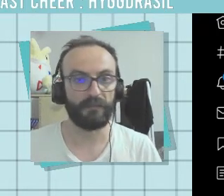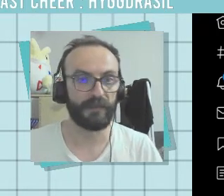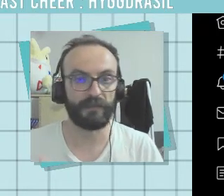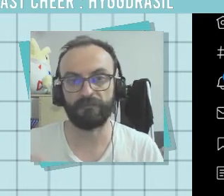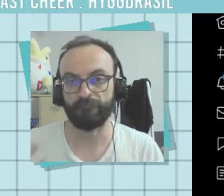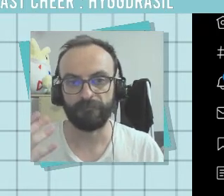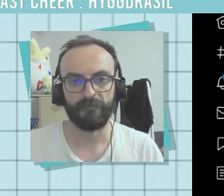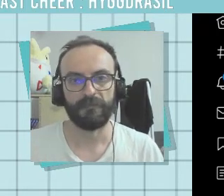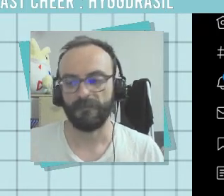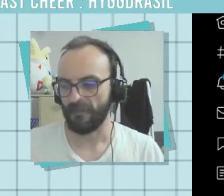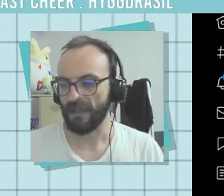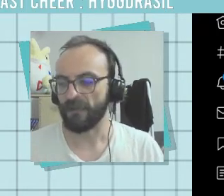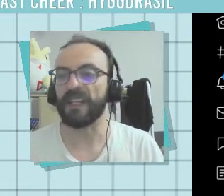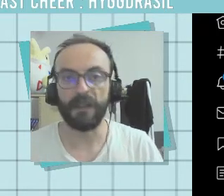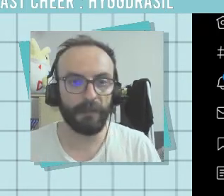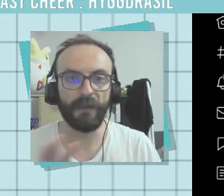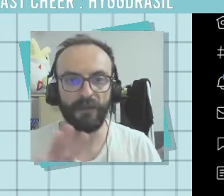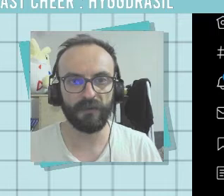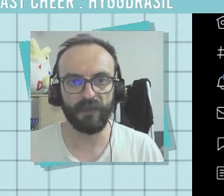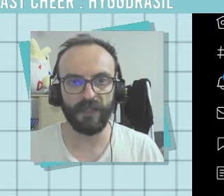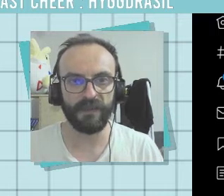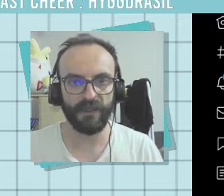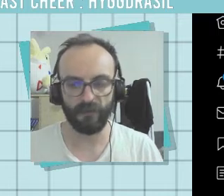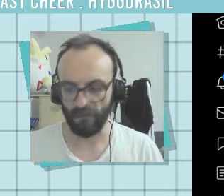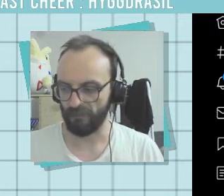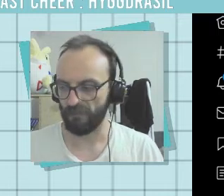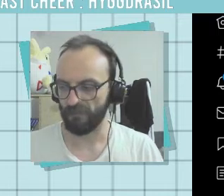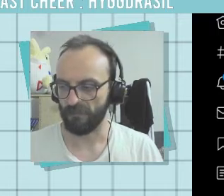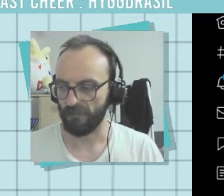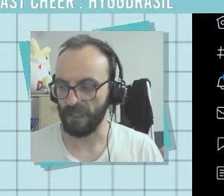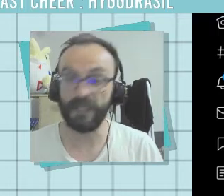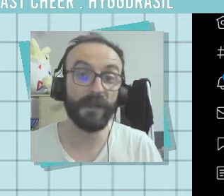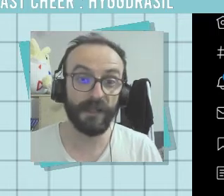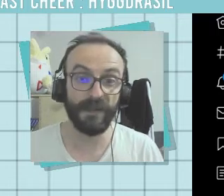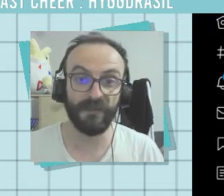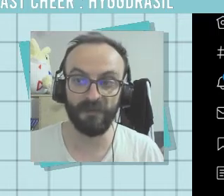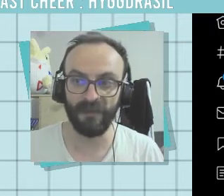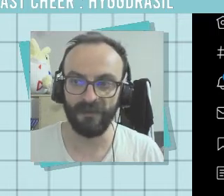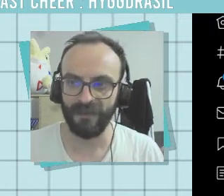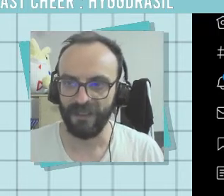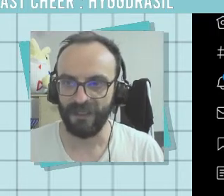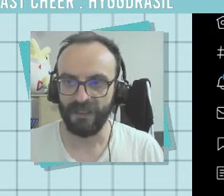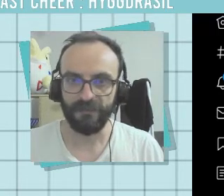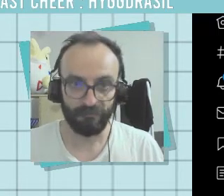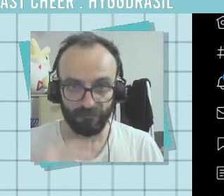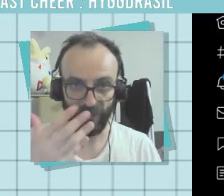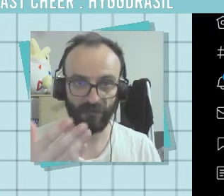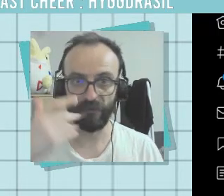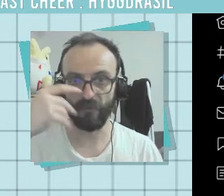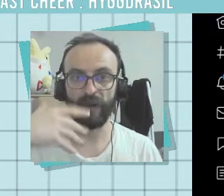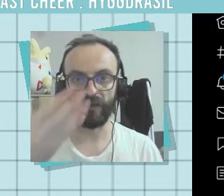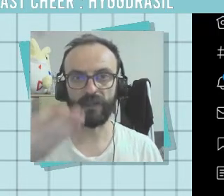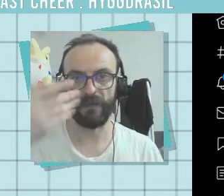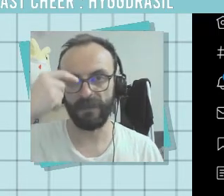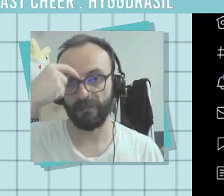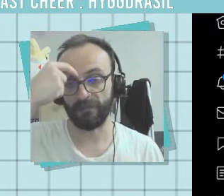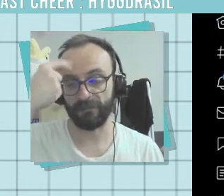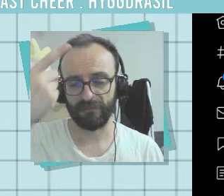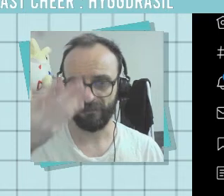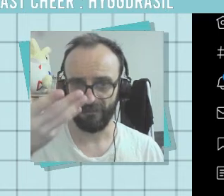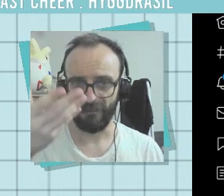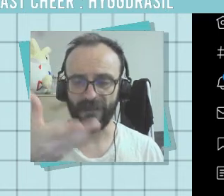voilà. Ce sera jamais parfait en tout cas, c'est sûr. Et c'est pas ce qu'on demande. Parce que du coup, alors, je vais y